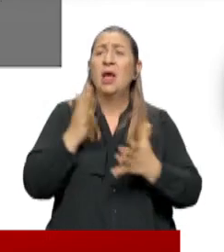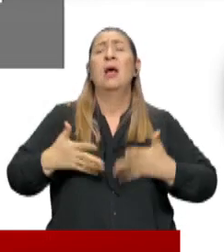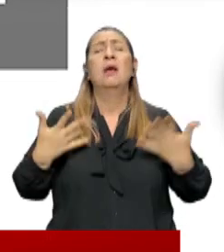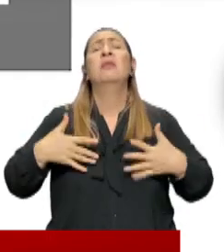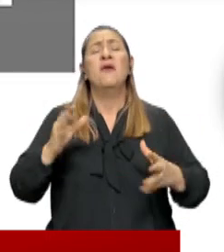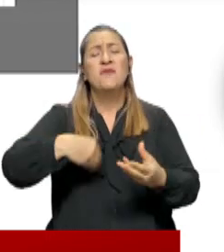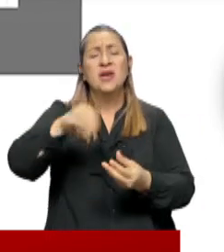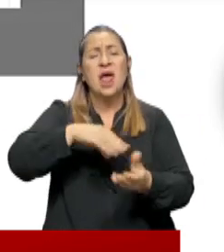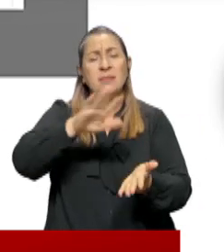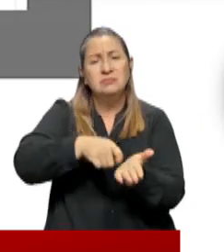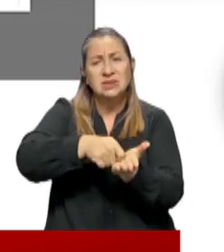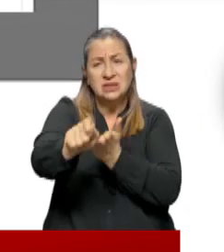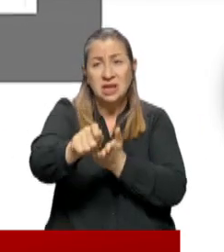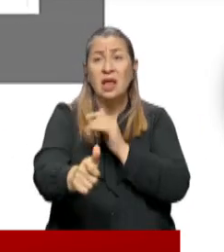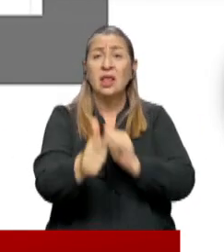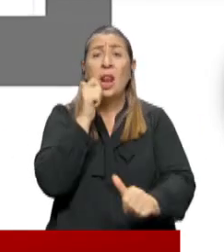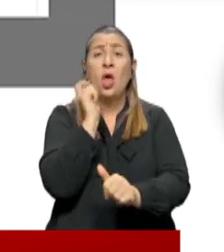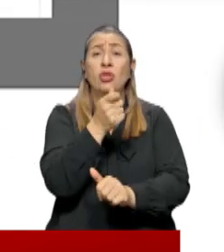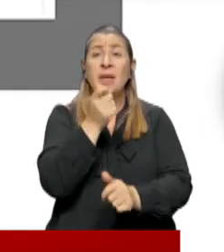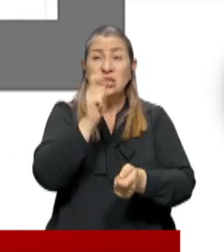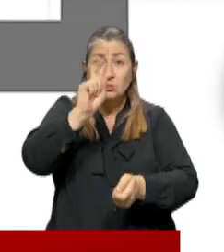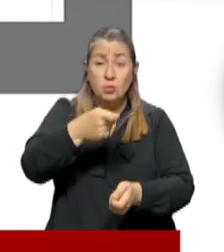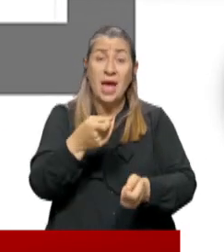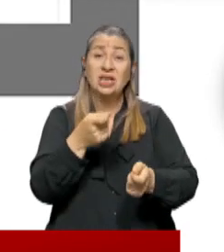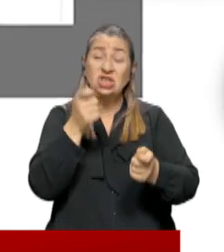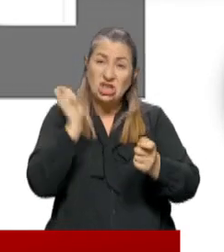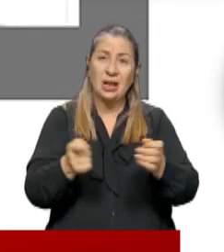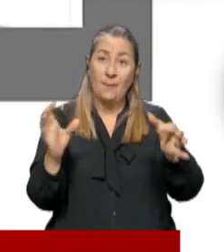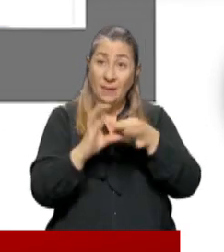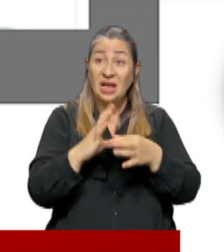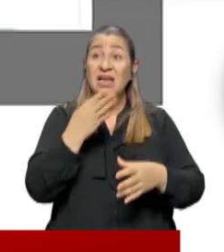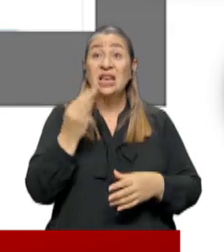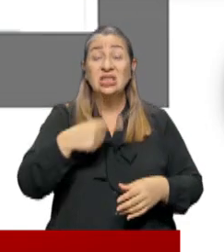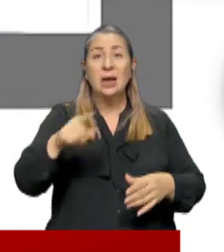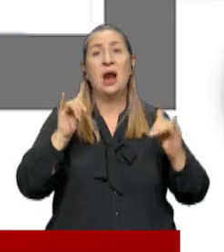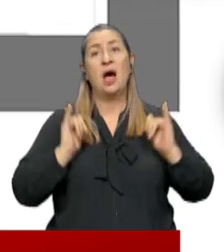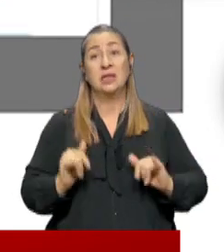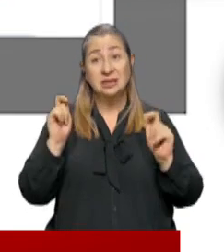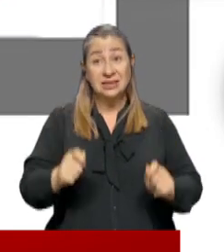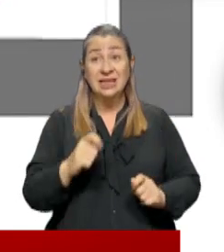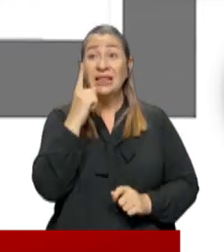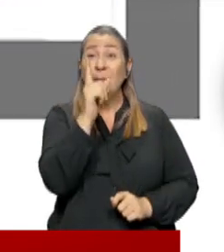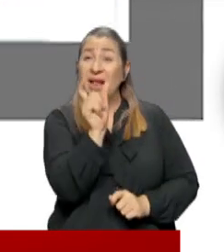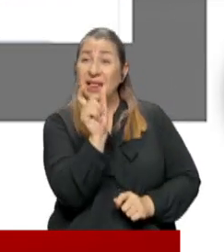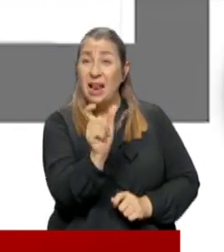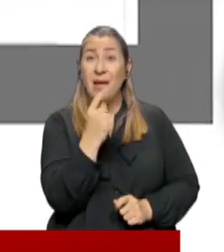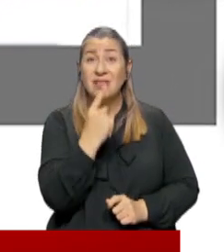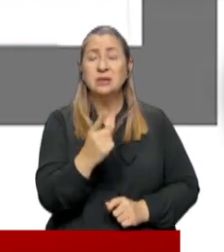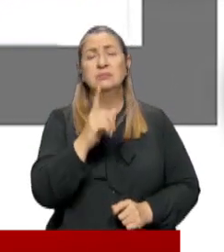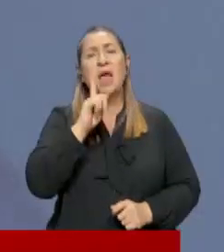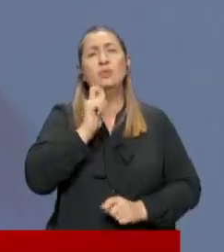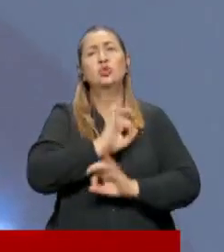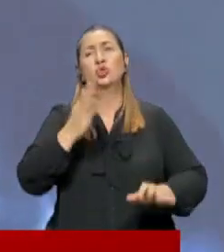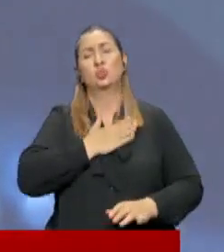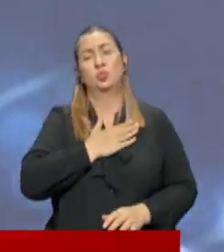değildir faizlerin hepsini silin geri ödemeyi iş bulma şartına bağlayın ve gençlerimiz rahatlasın tek bir kelime edersen